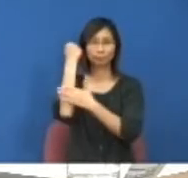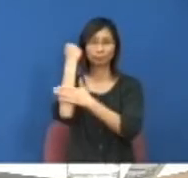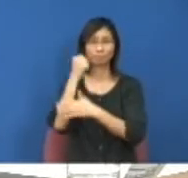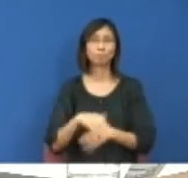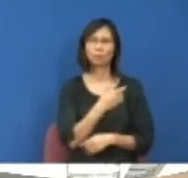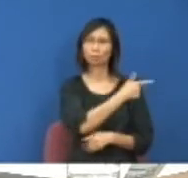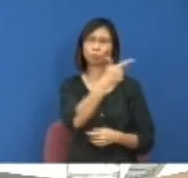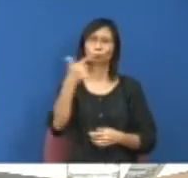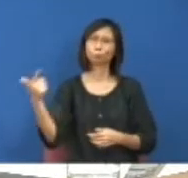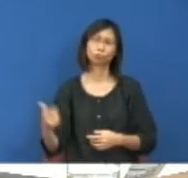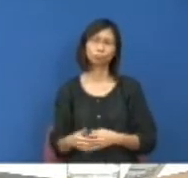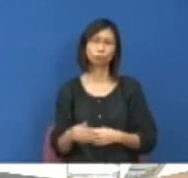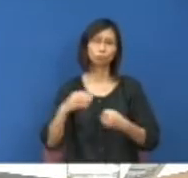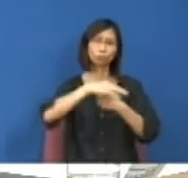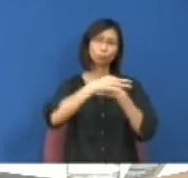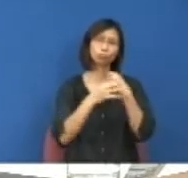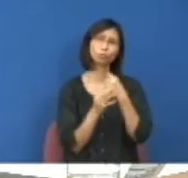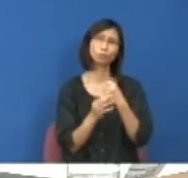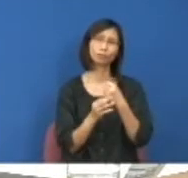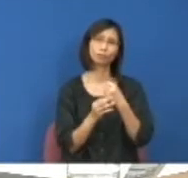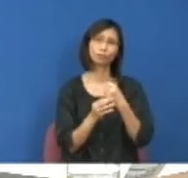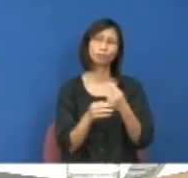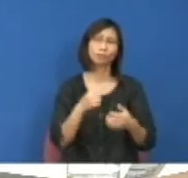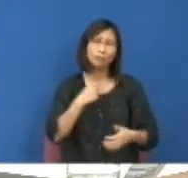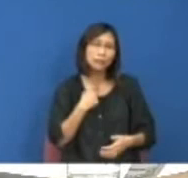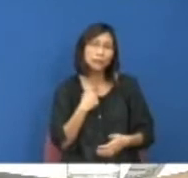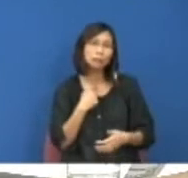嘅國家都覺得佢應該係脱離呢一個